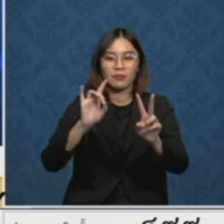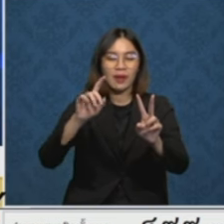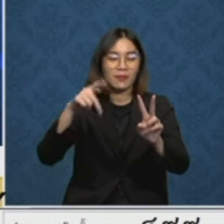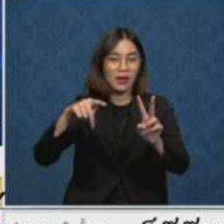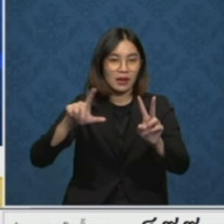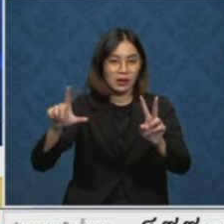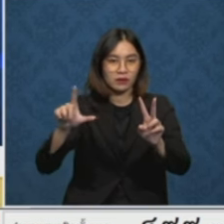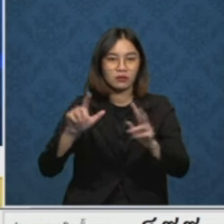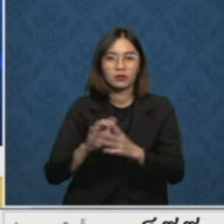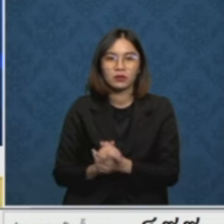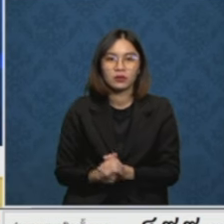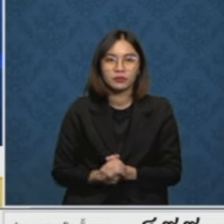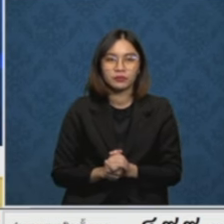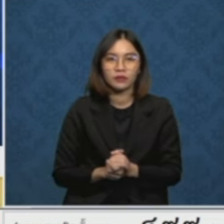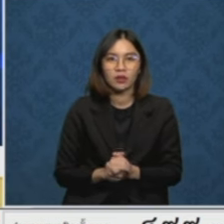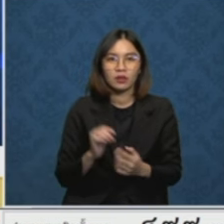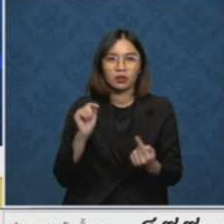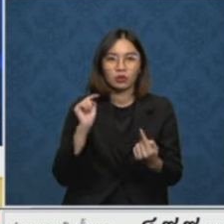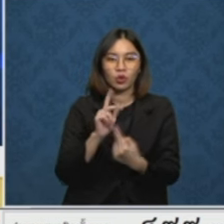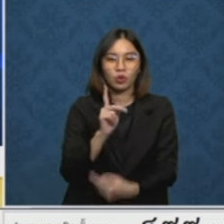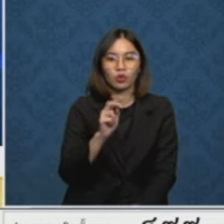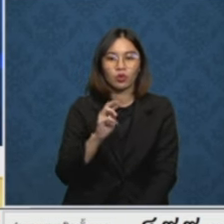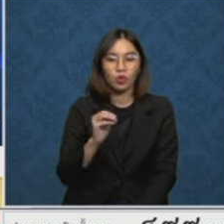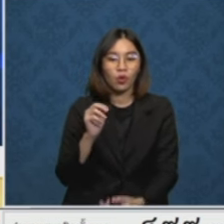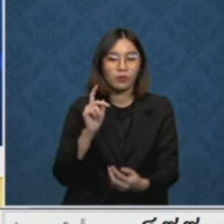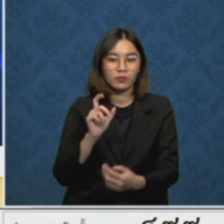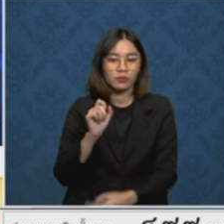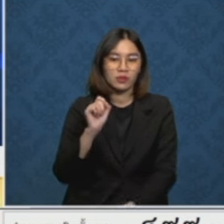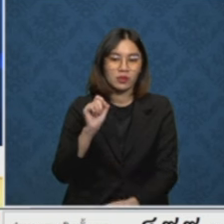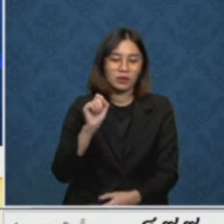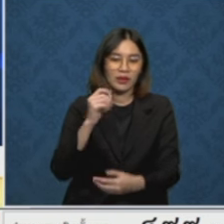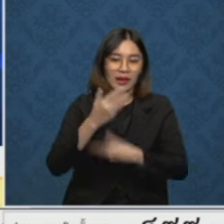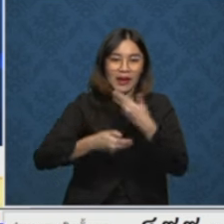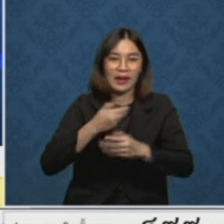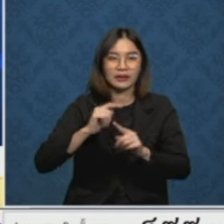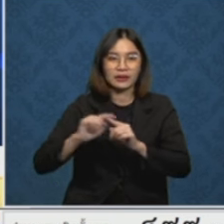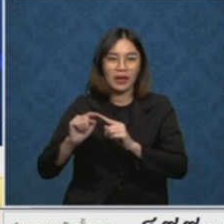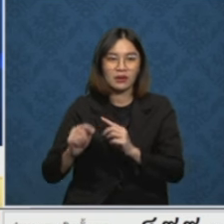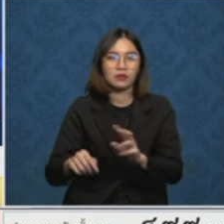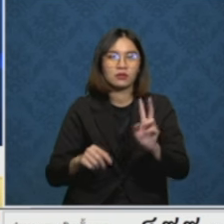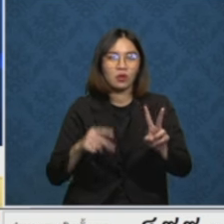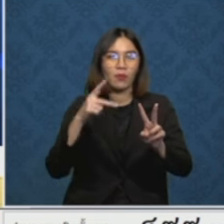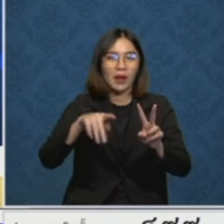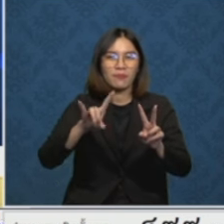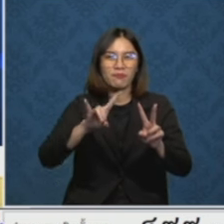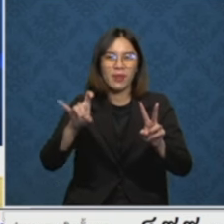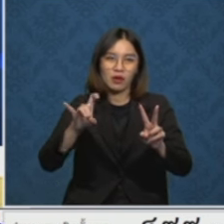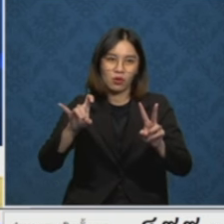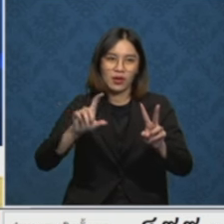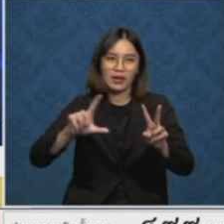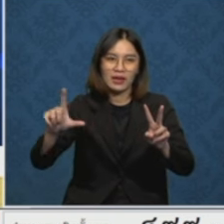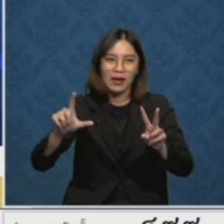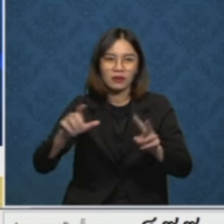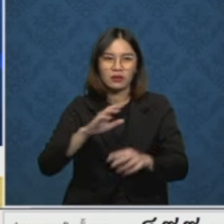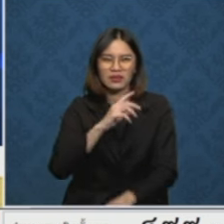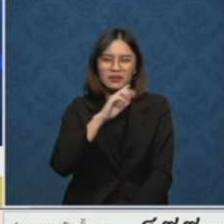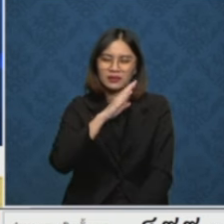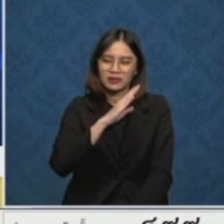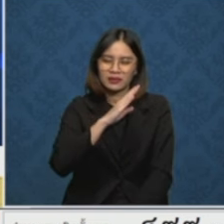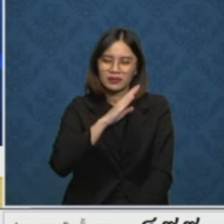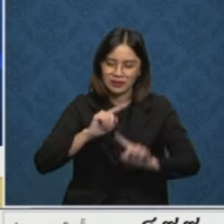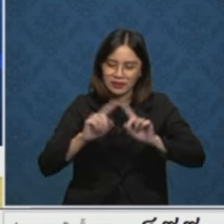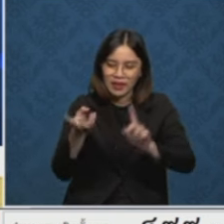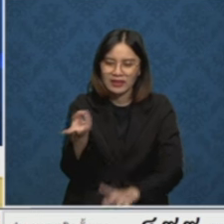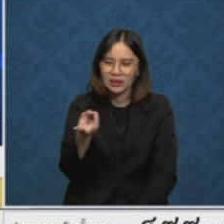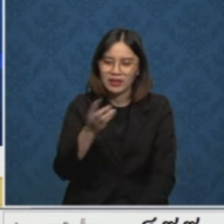ทดีหน่อยก็คือศุลกากรค่ะจัดเก็บภาษีได้เกินเป้า 2,800 ล้านบาทซึ่งแต่ว่าก็น้อยนิดเหลือเกินเมื่อเทียบกับเป้